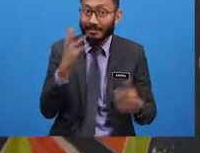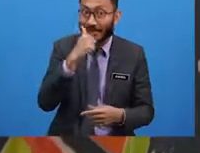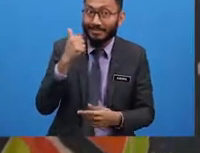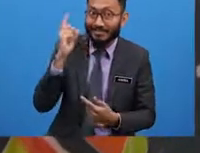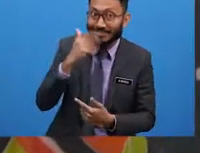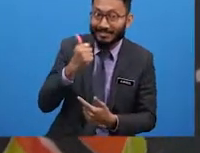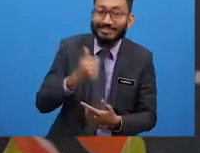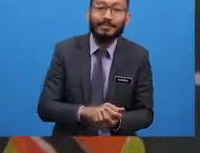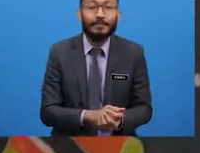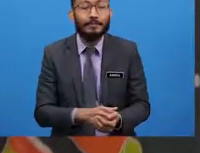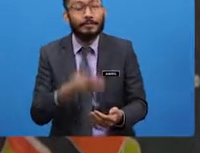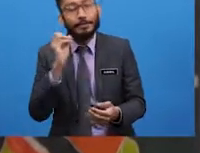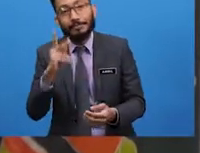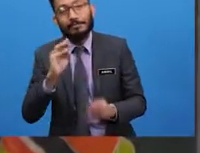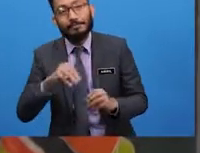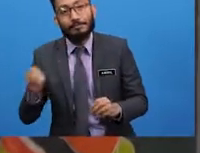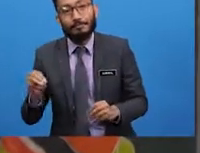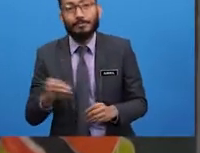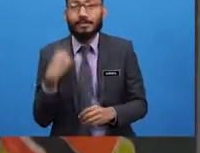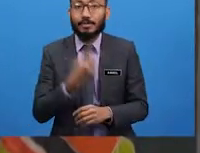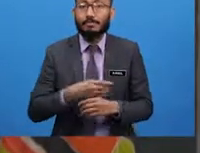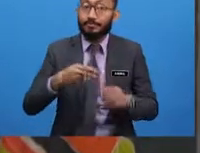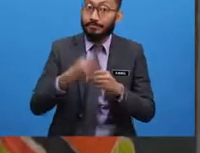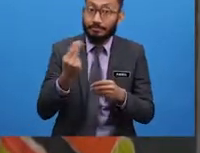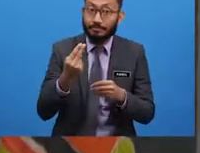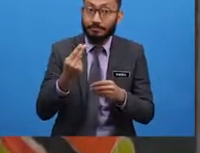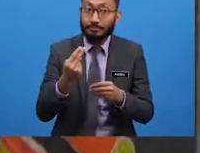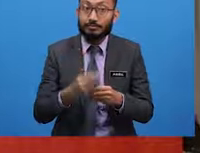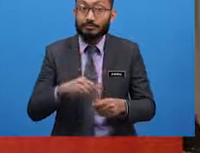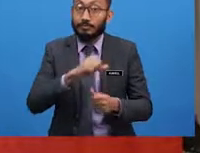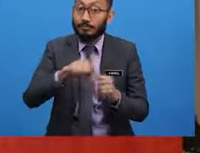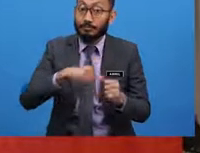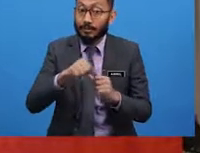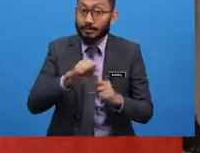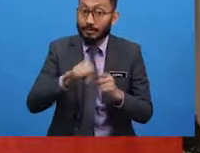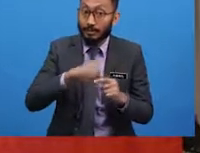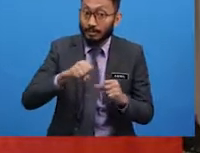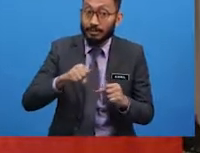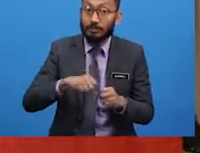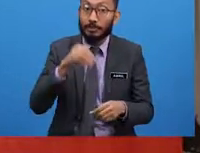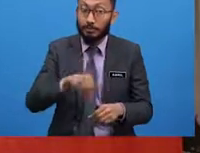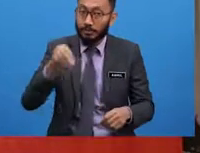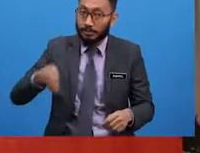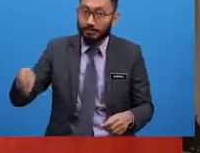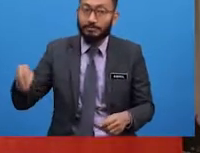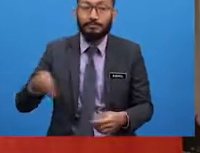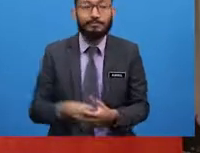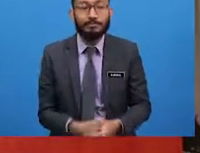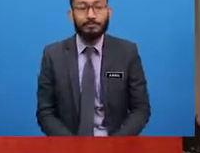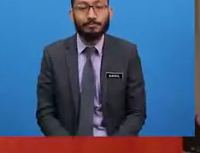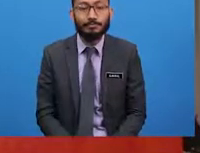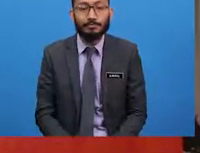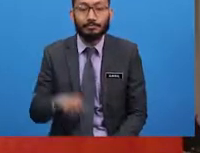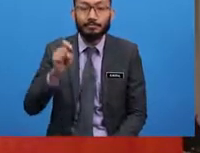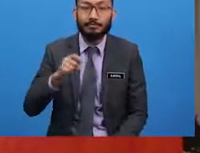Baiklah murid-murid, mari kita menghasilkan batik ikat celup dahulu. Sebelum itu, murid-murid perlulah